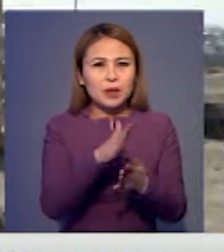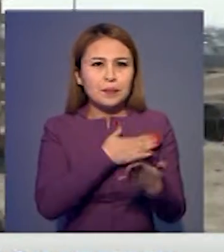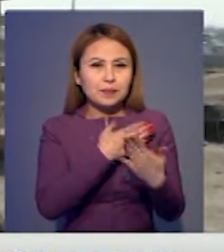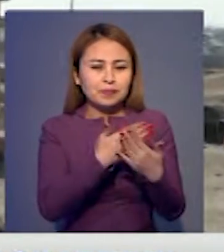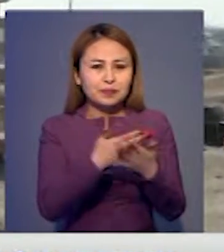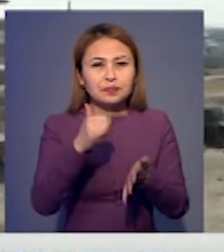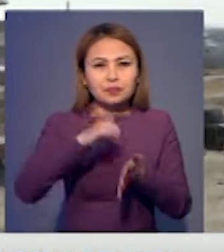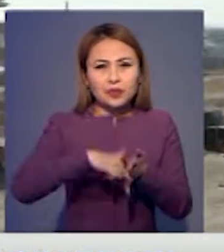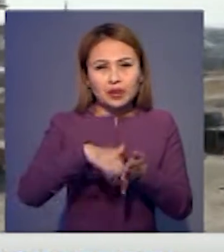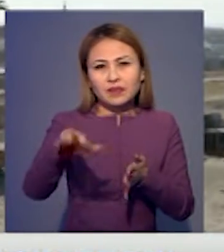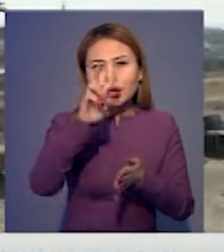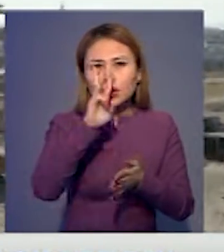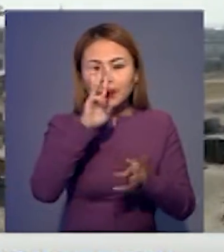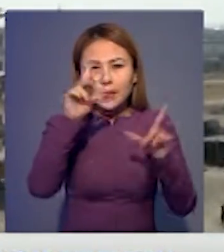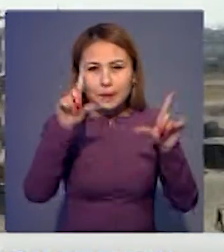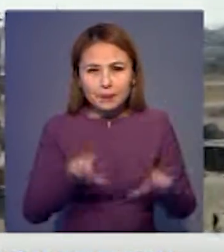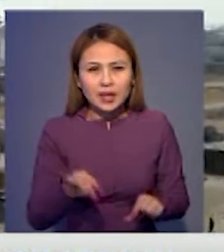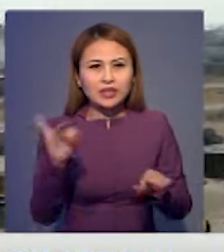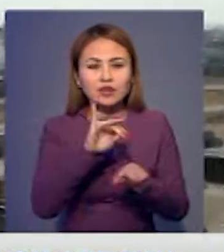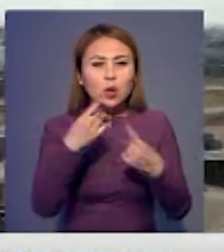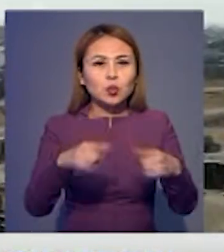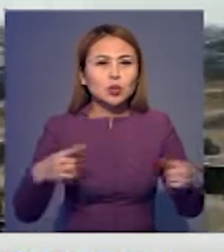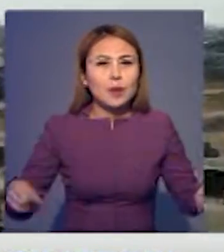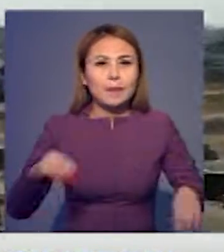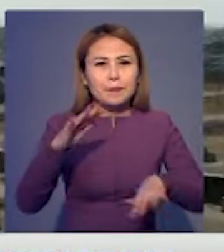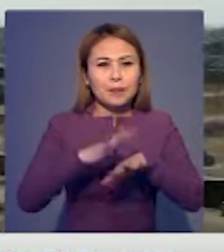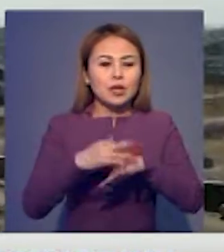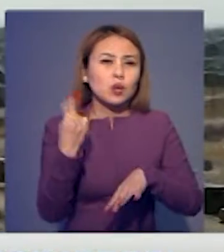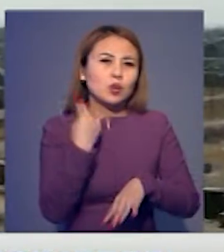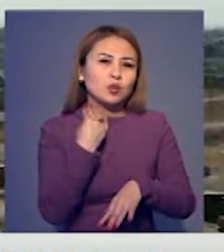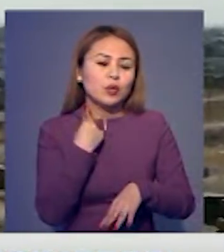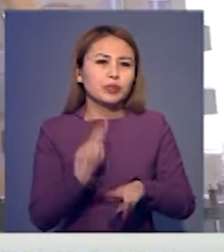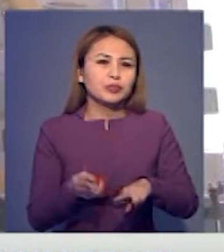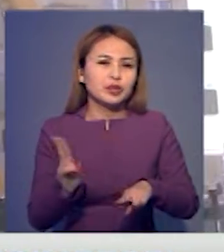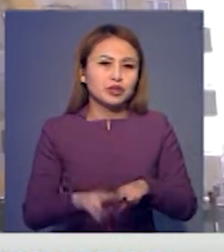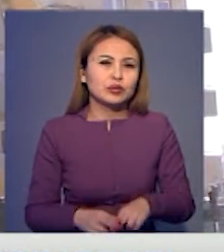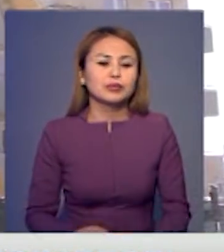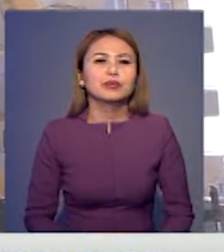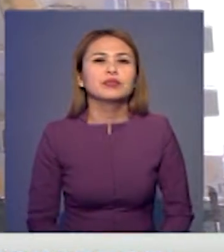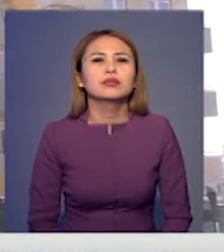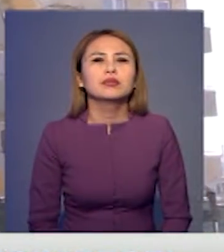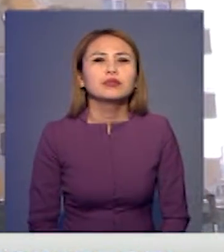Оған себеп жалақының төмендігі мен өзге де банктерде қарыздарының болуы дейді.